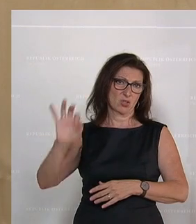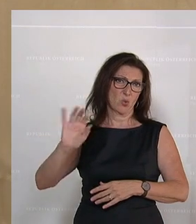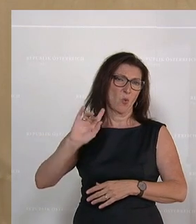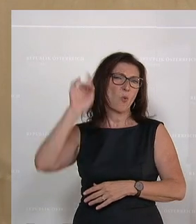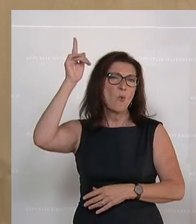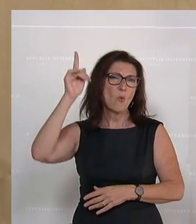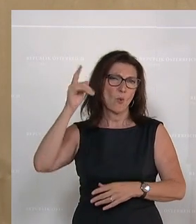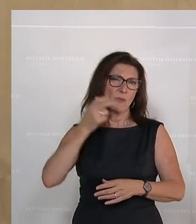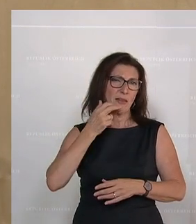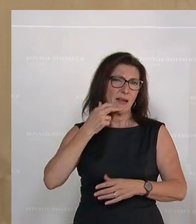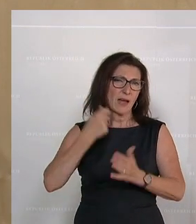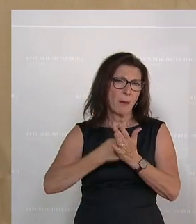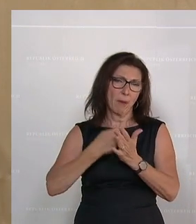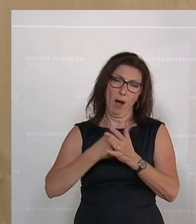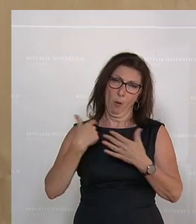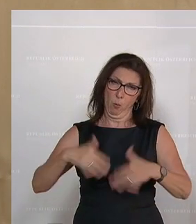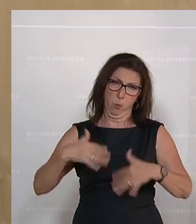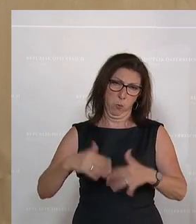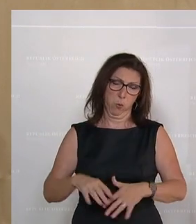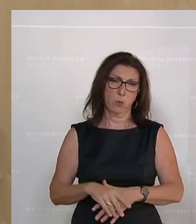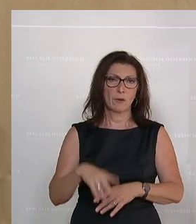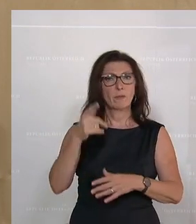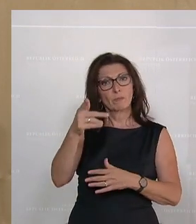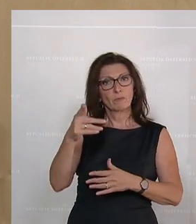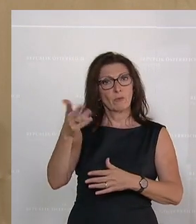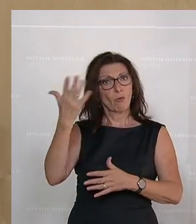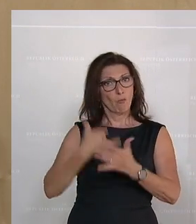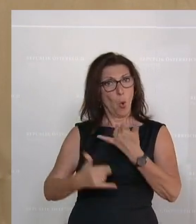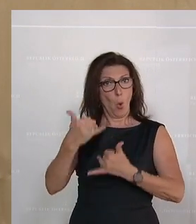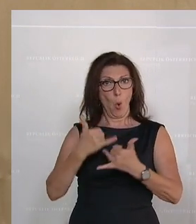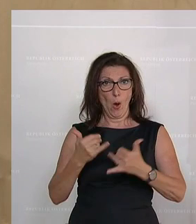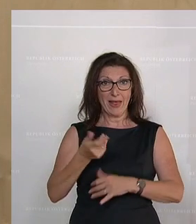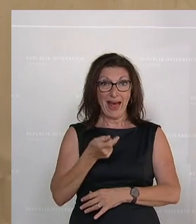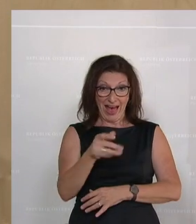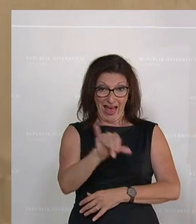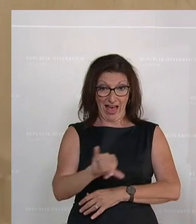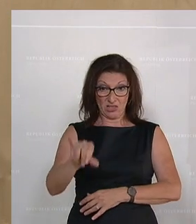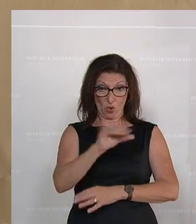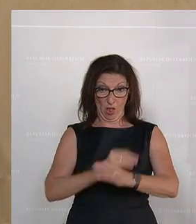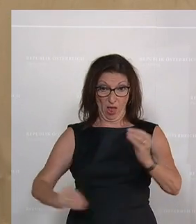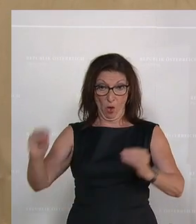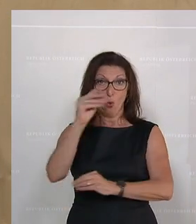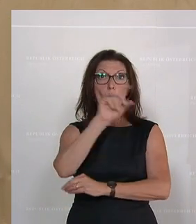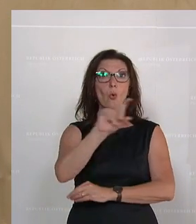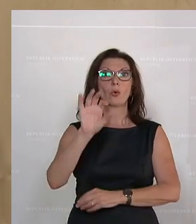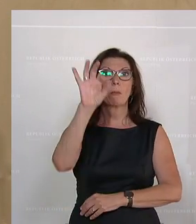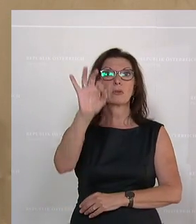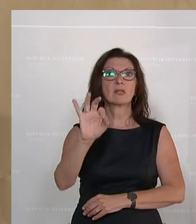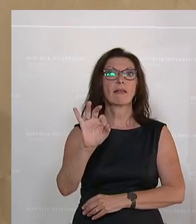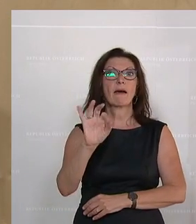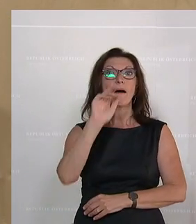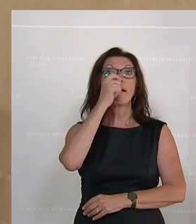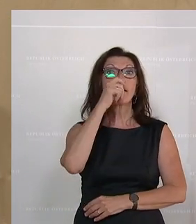so stark sind ein beispiel von feuer feuer ist heizöl um 100 prozent gestiegen erdgas von 70 prozent